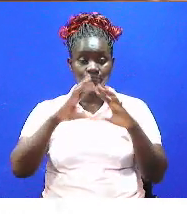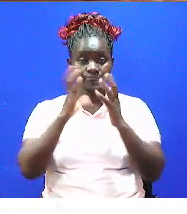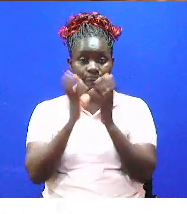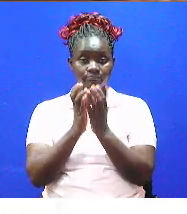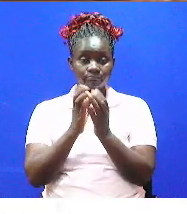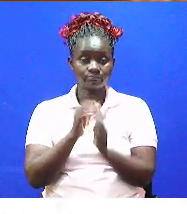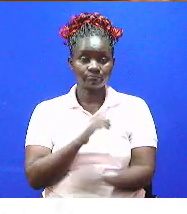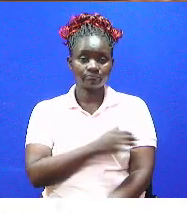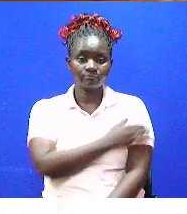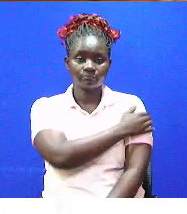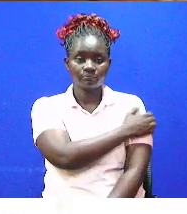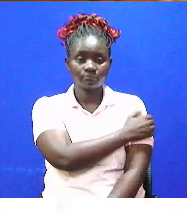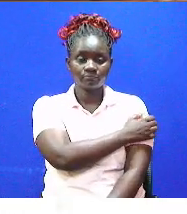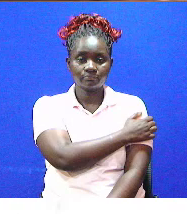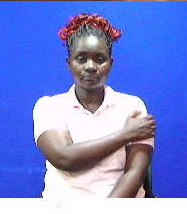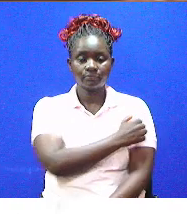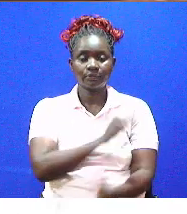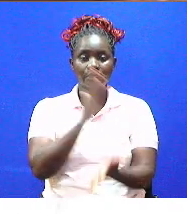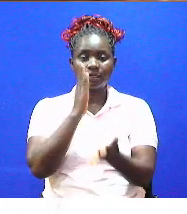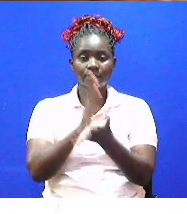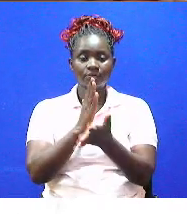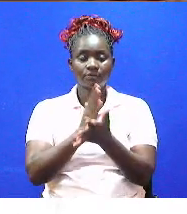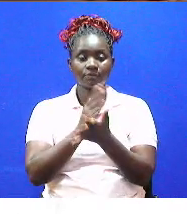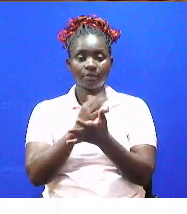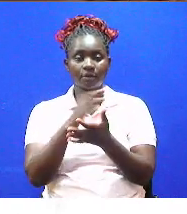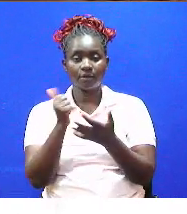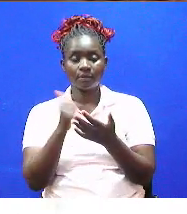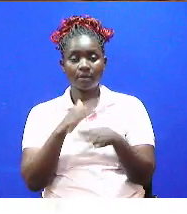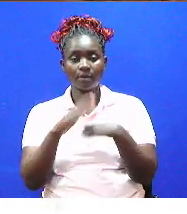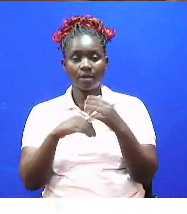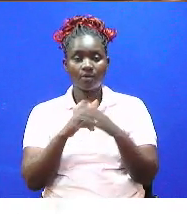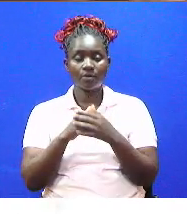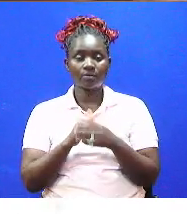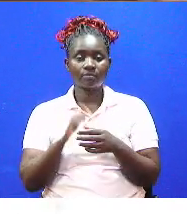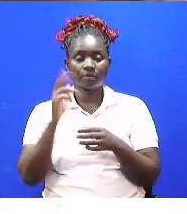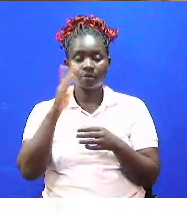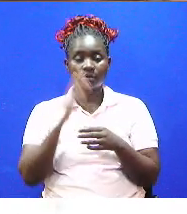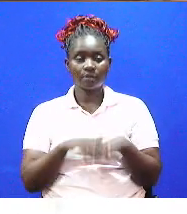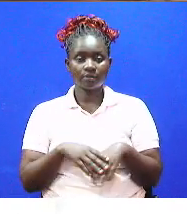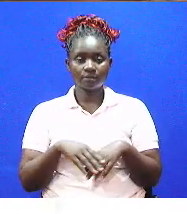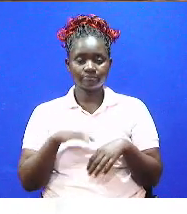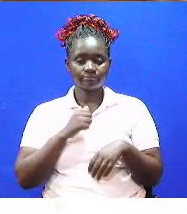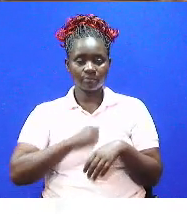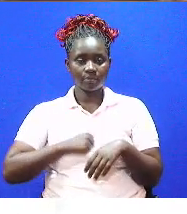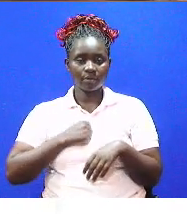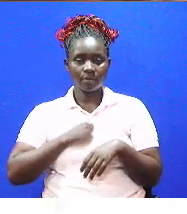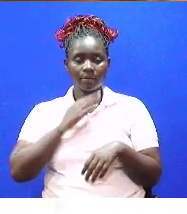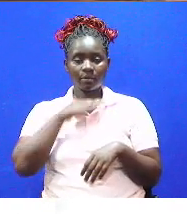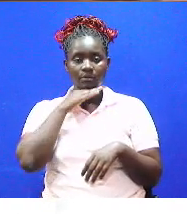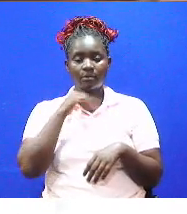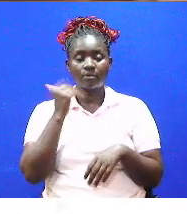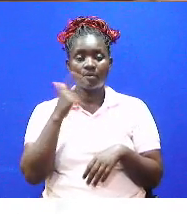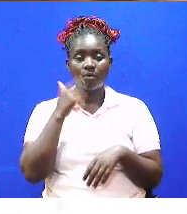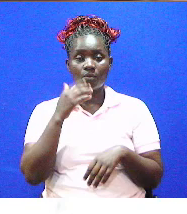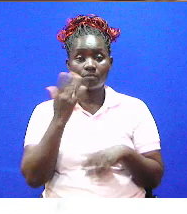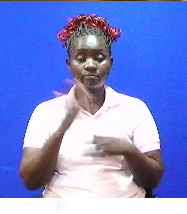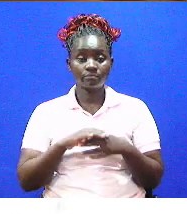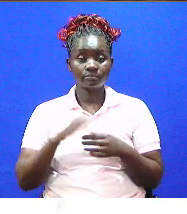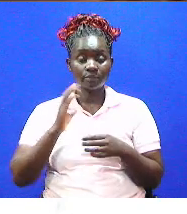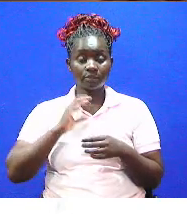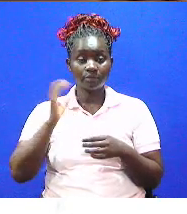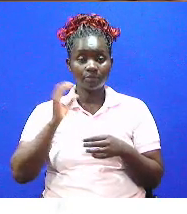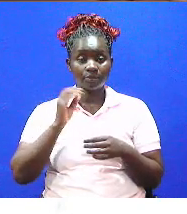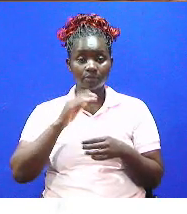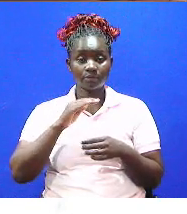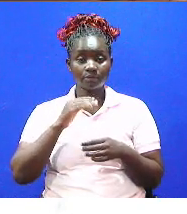Tusimamise maandamano ili tuungane na Wakenya wengine wote kwa kuomboleza kifo cha mashujaa ambaye walikufa